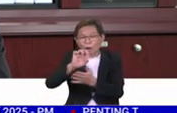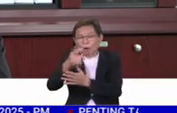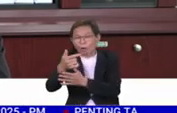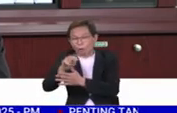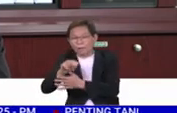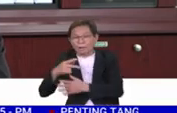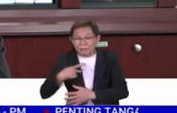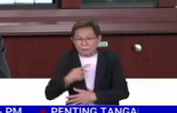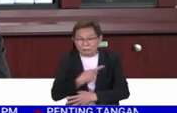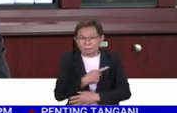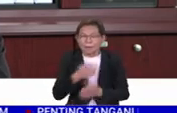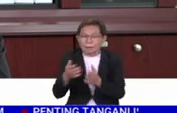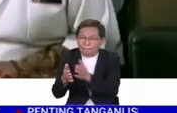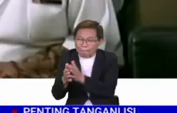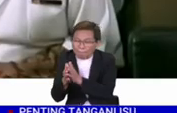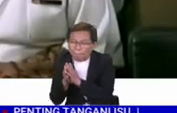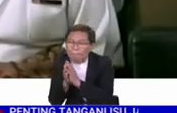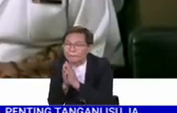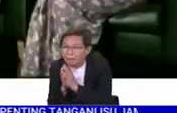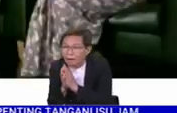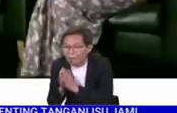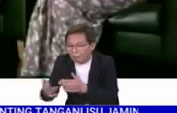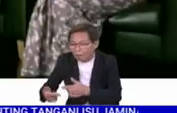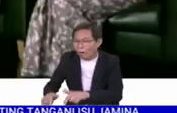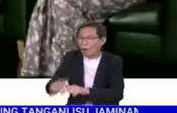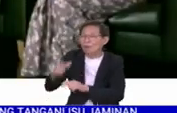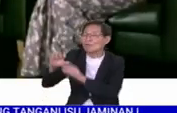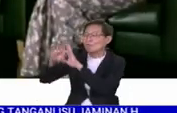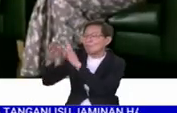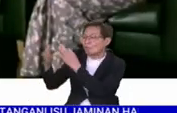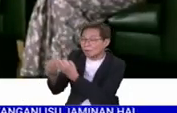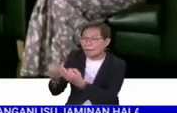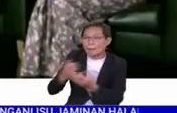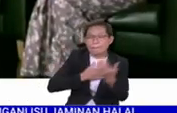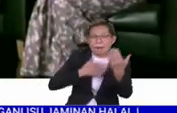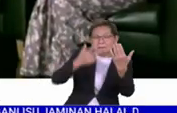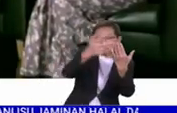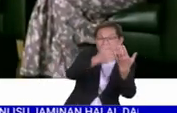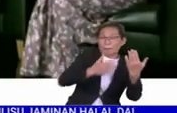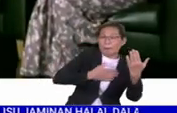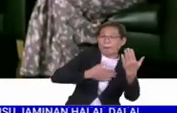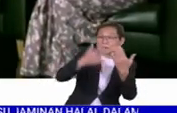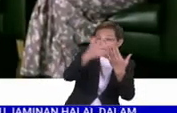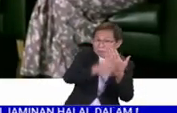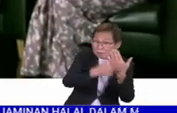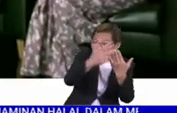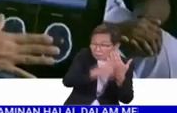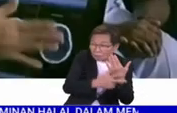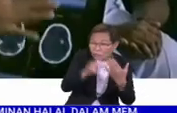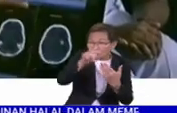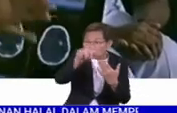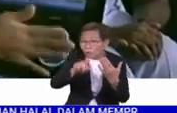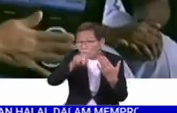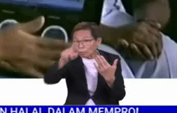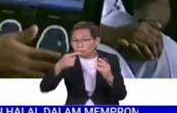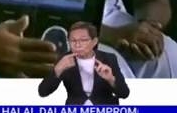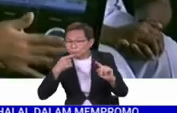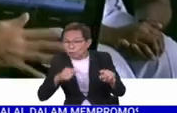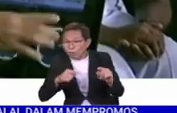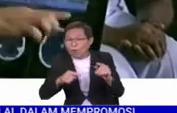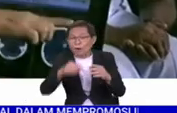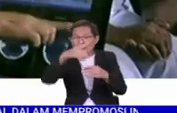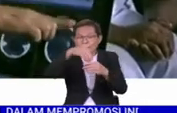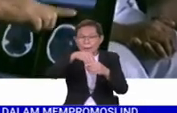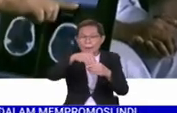kena tahu bahawa kita kena minta kebenaran waris. That's why bila kita dalam MySejahtera itu nanti, antara lain soalan yang kena dijawab di dalam